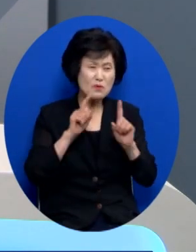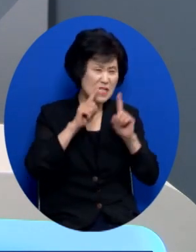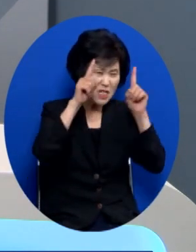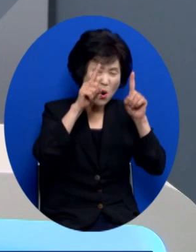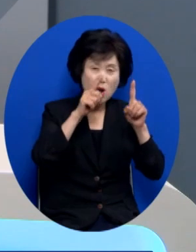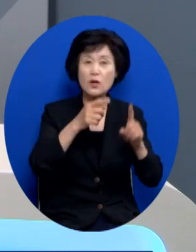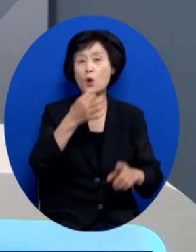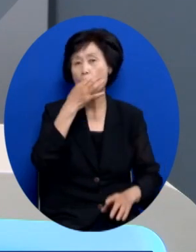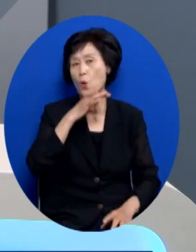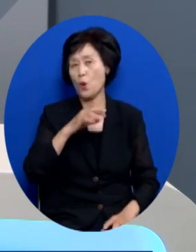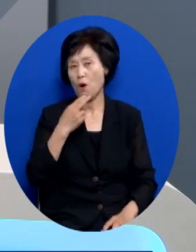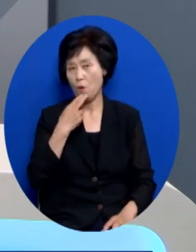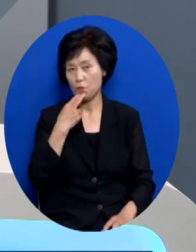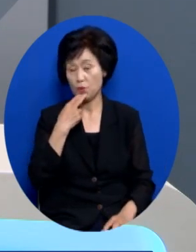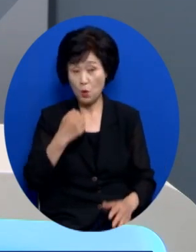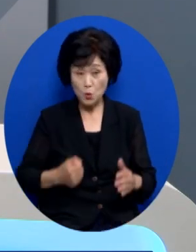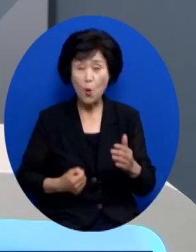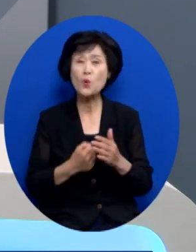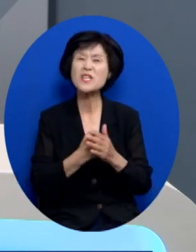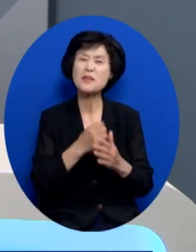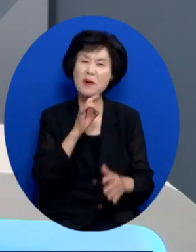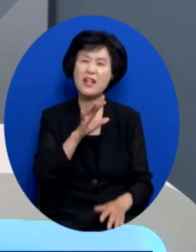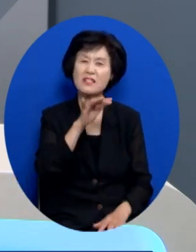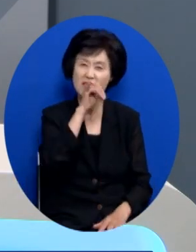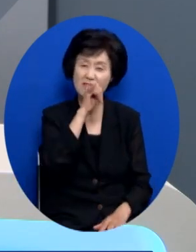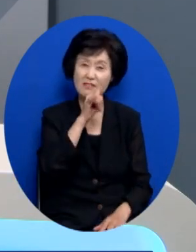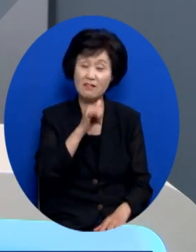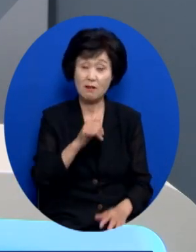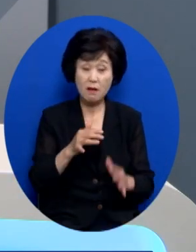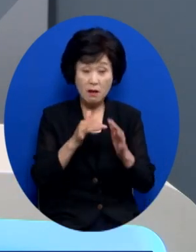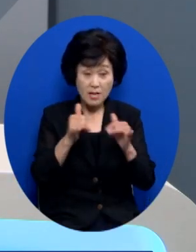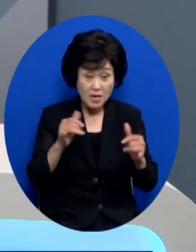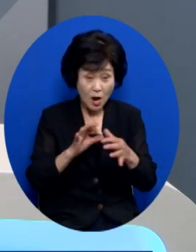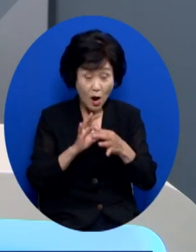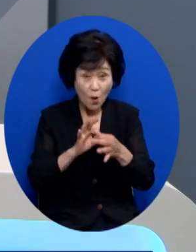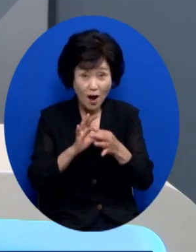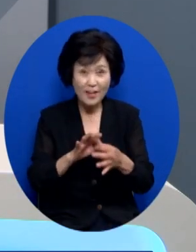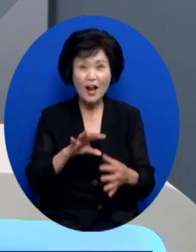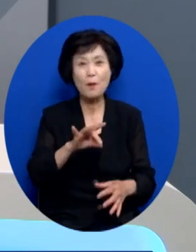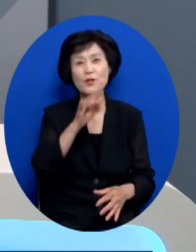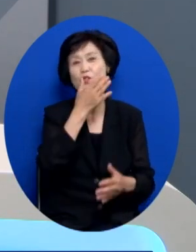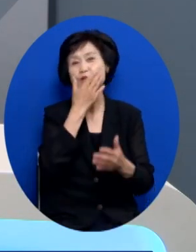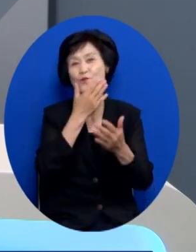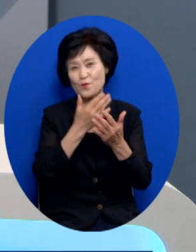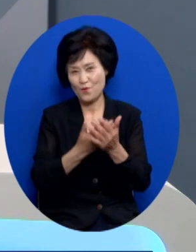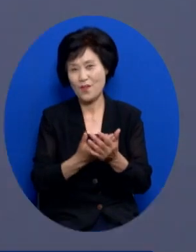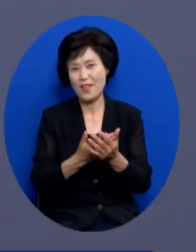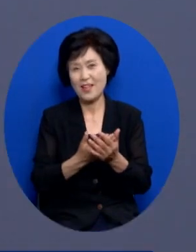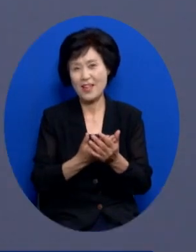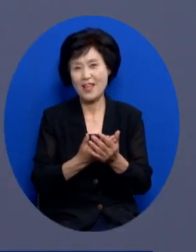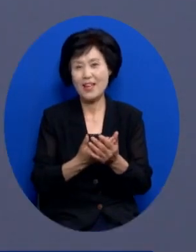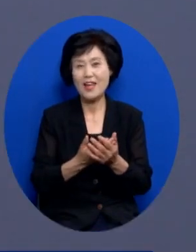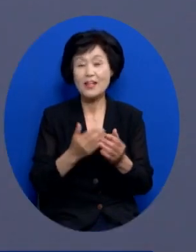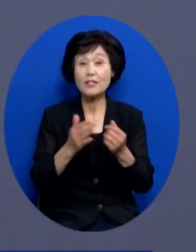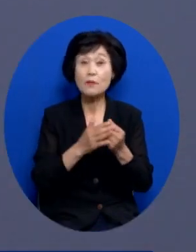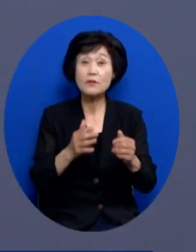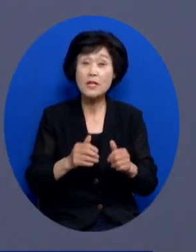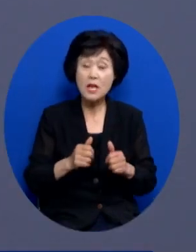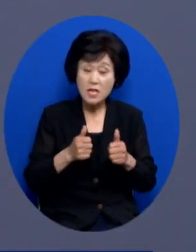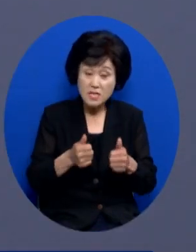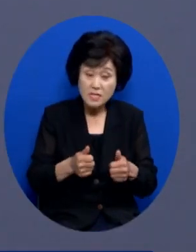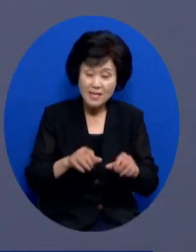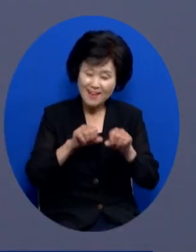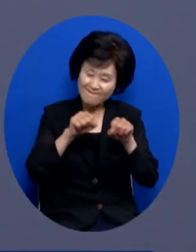없어요. 인사 통해서 인간관계 성립이 되고 전도가 되는 거란 말입니다. 그러니까 뭐 인사를